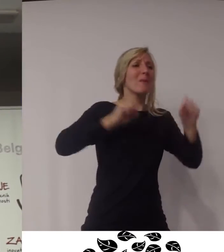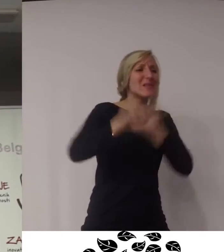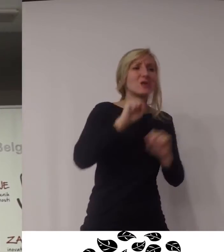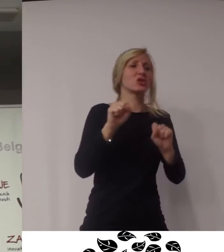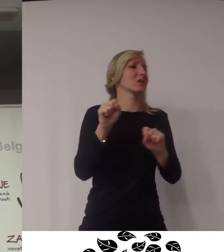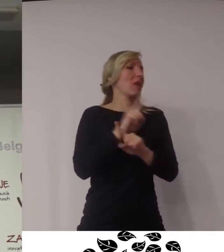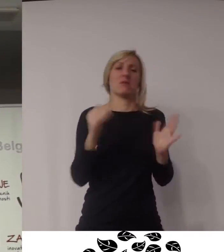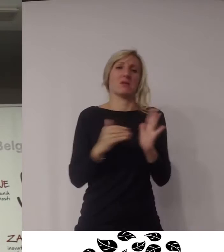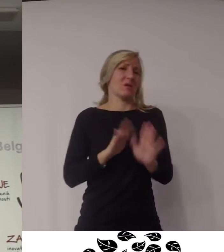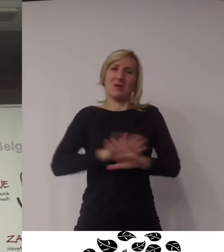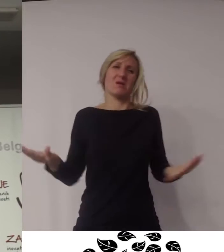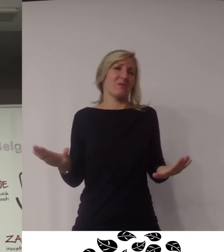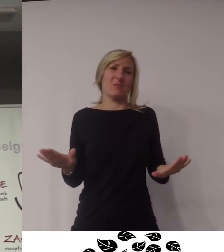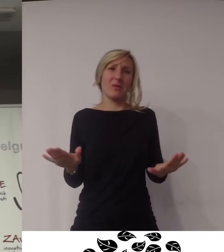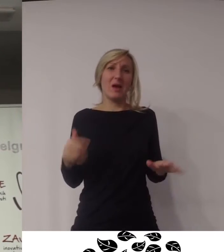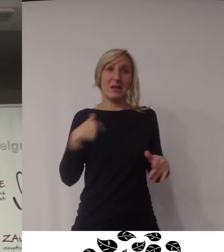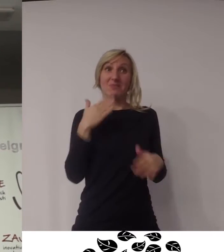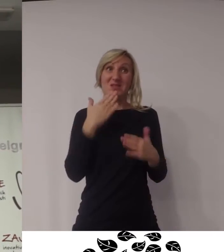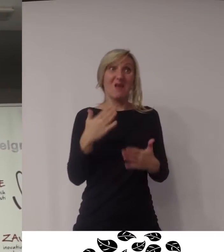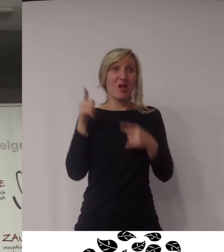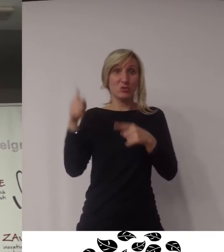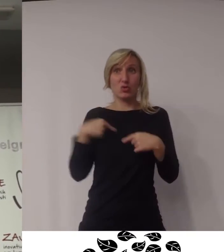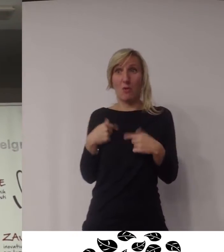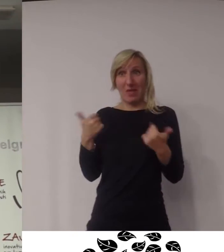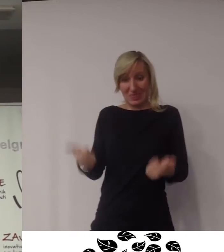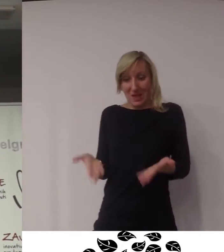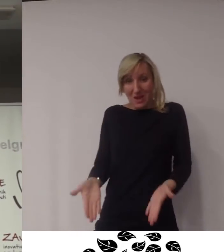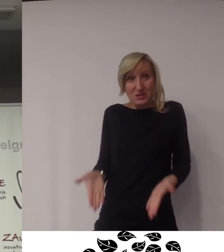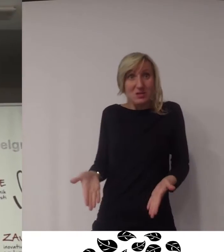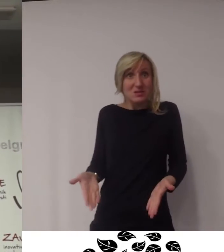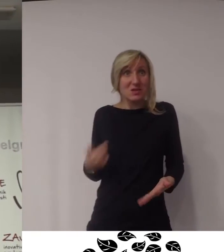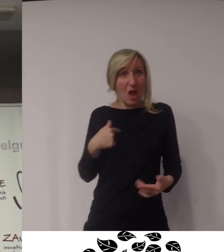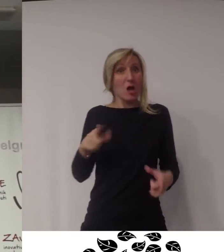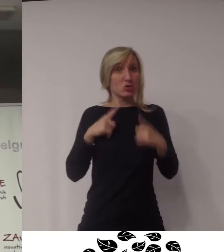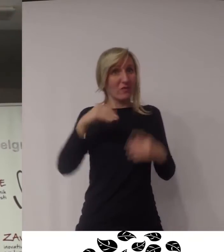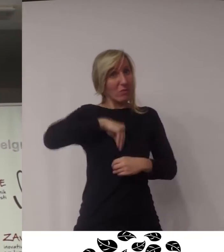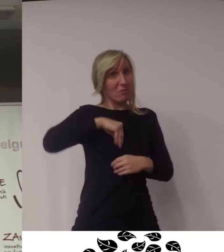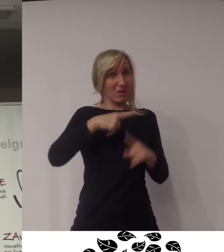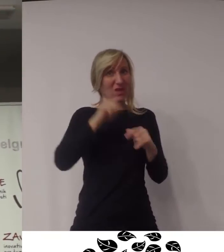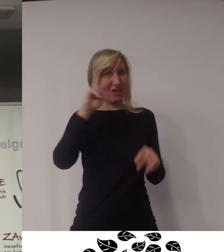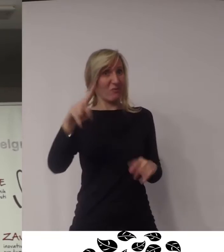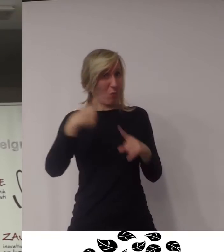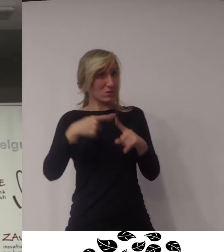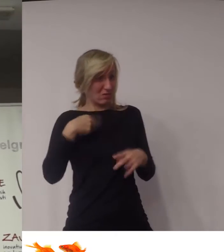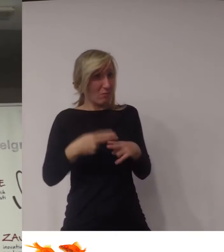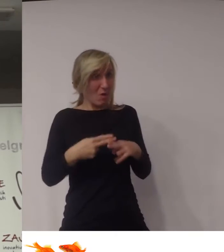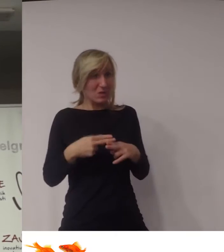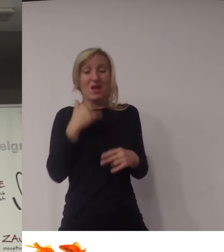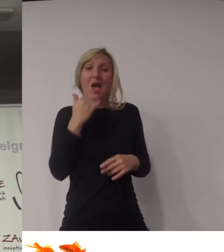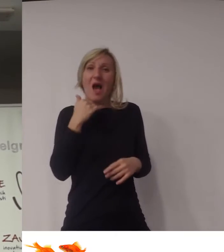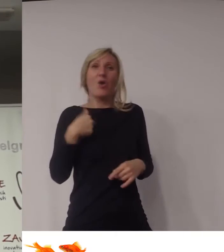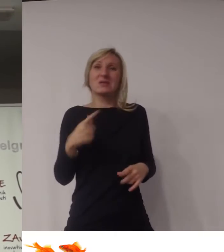I zahvaljujući tome, ja sam i dan danas ovde sa vama. Živim sa HIV-om, kako to kažu, iako se meni ta reč ne